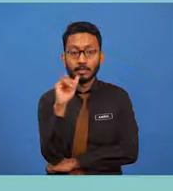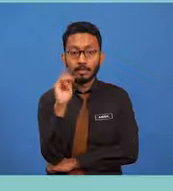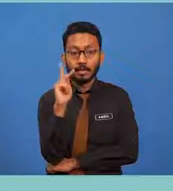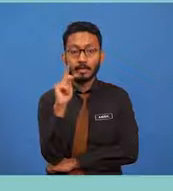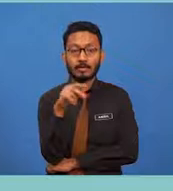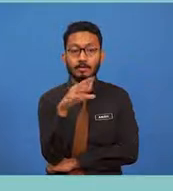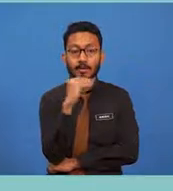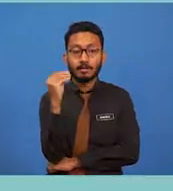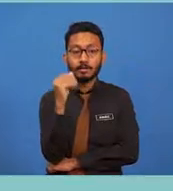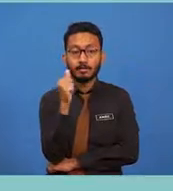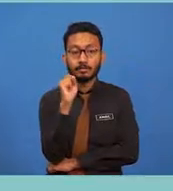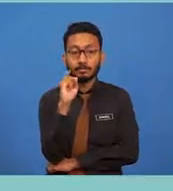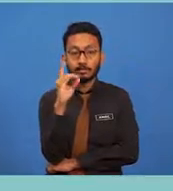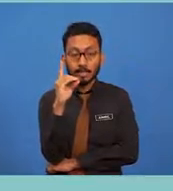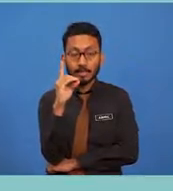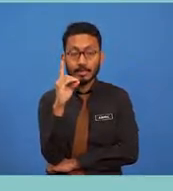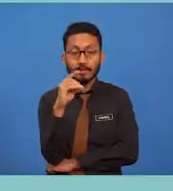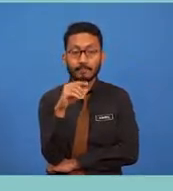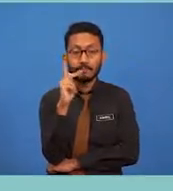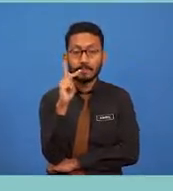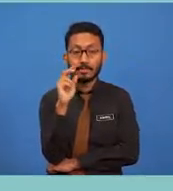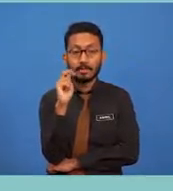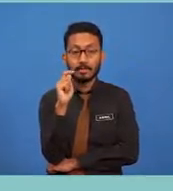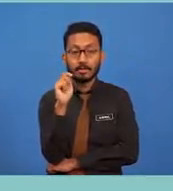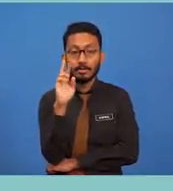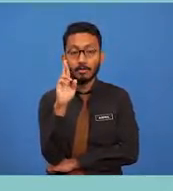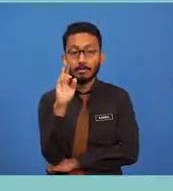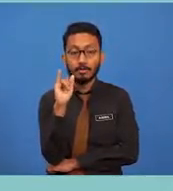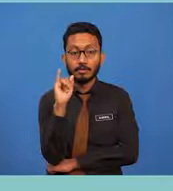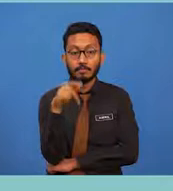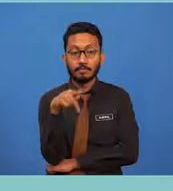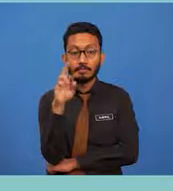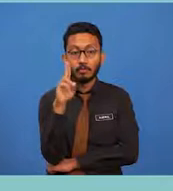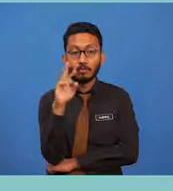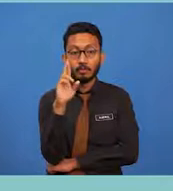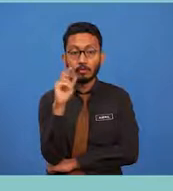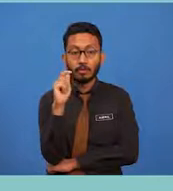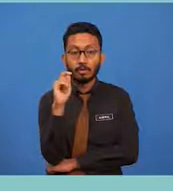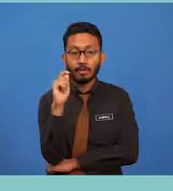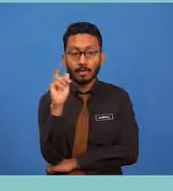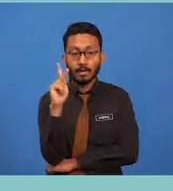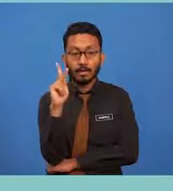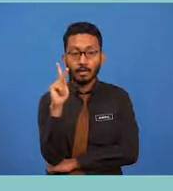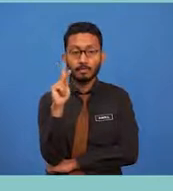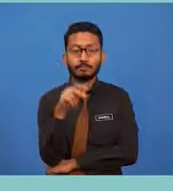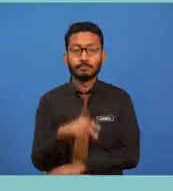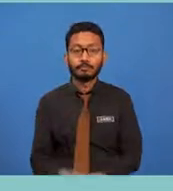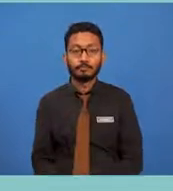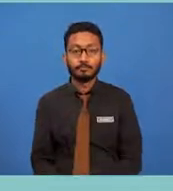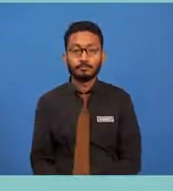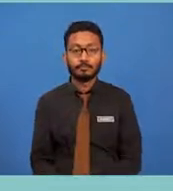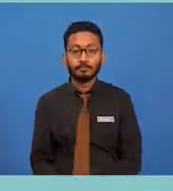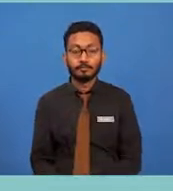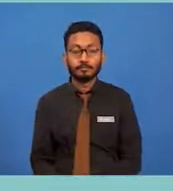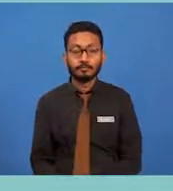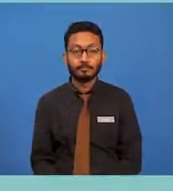triprotik ialah asid yang menghasilkan tiga ion hidrogen per molekul asid.